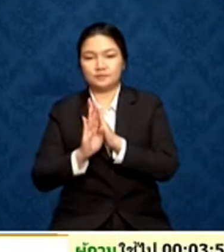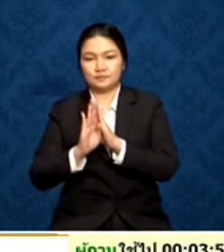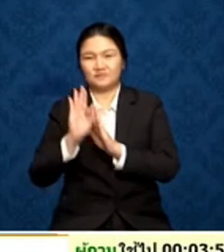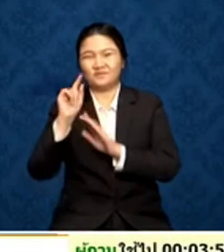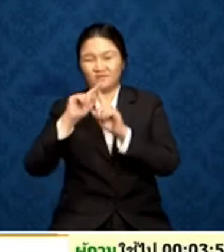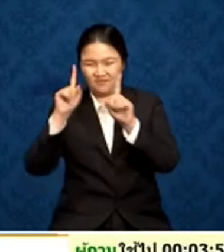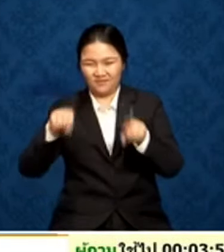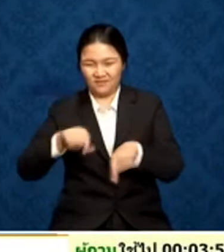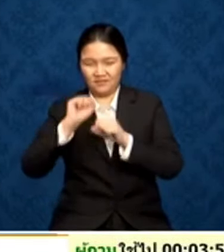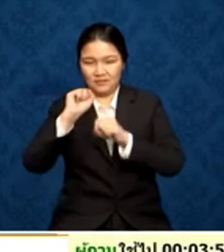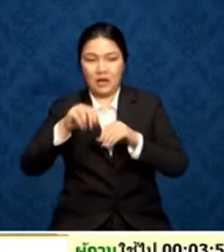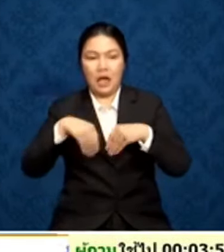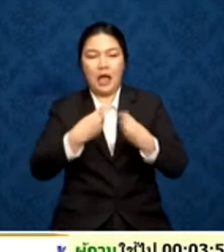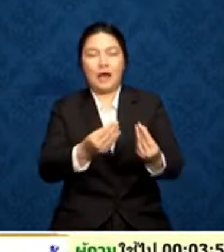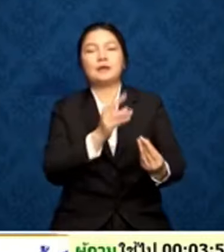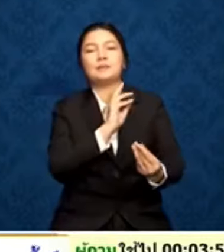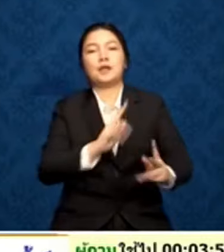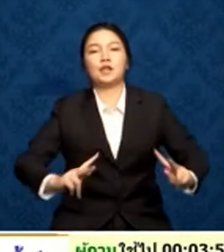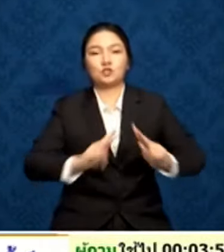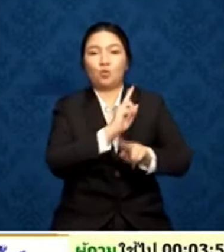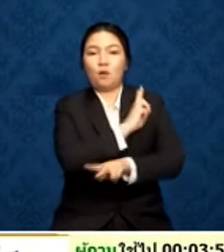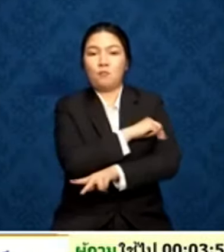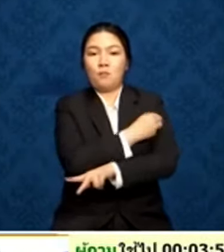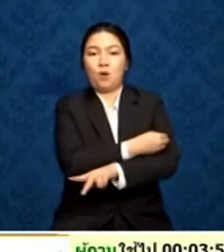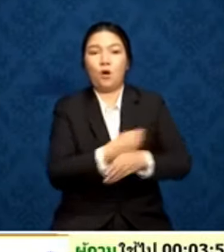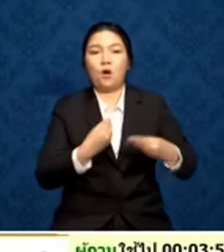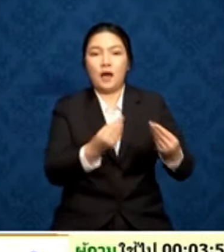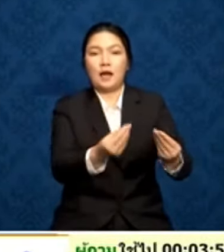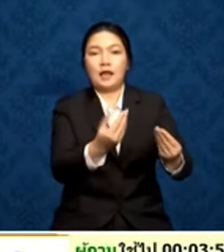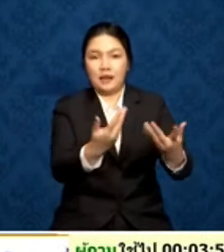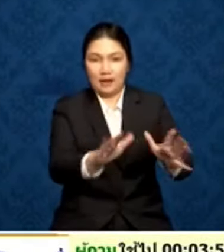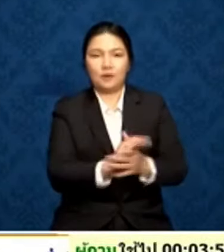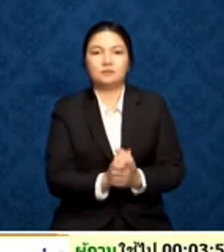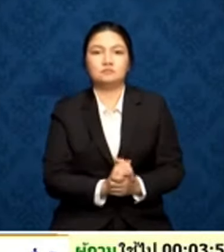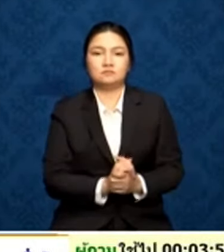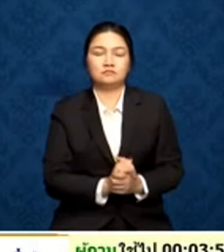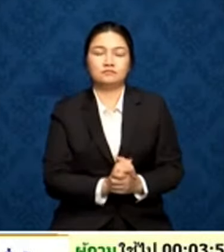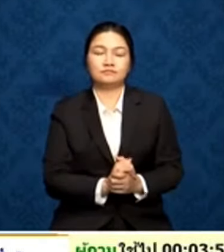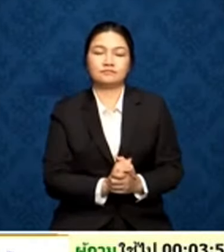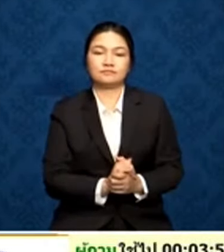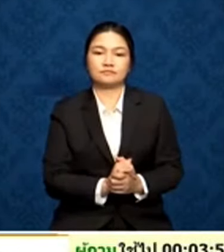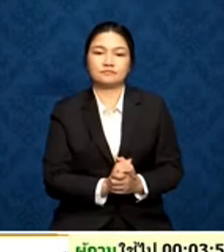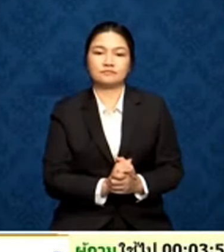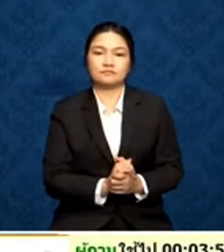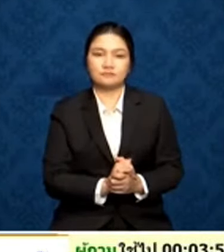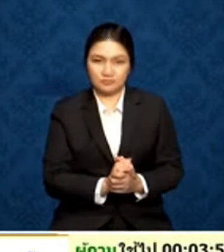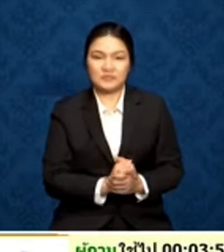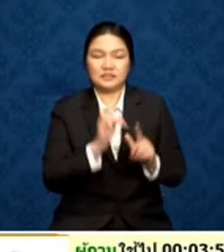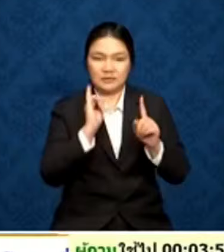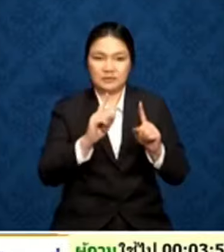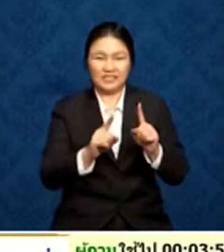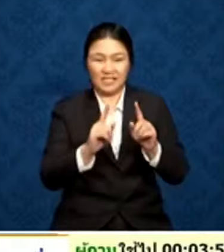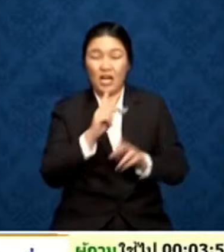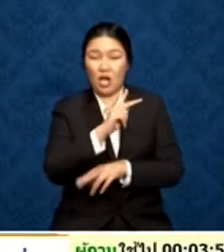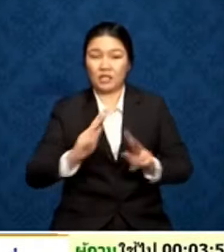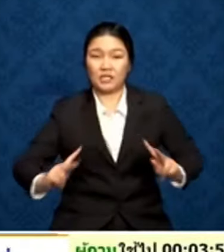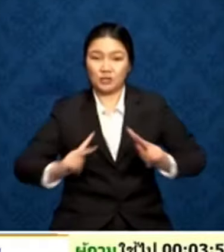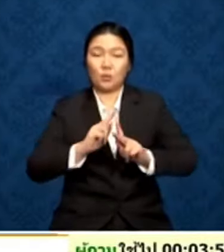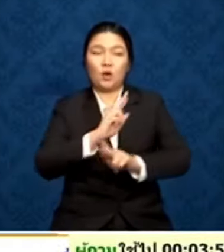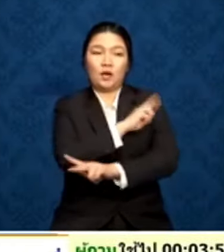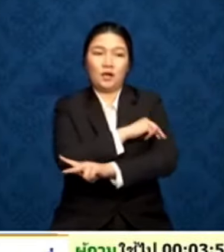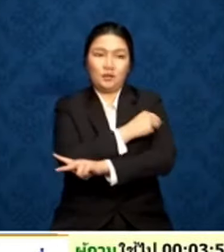งสาธารณสุขกระทรวงสาธารณสุขเนี่ยอยู่ในกฎของกพ.กพ.